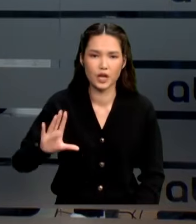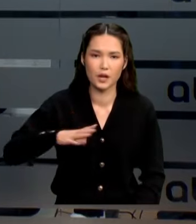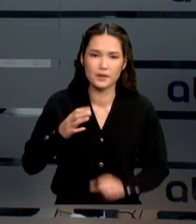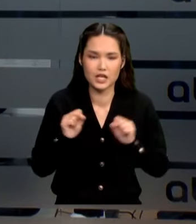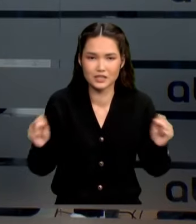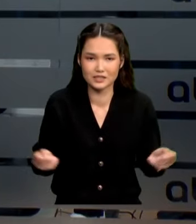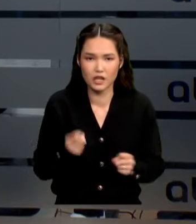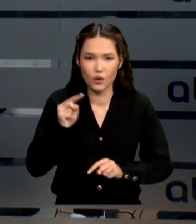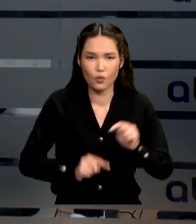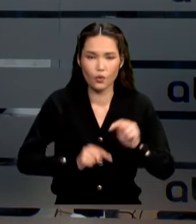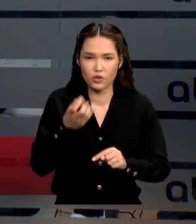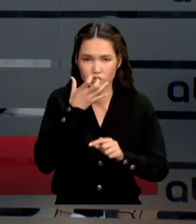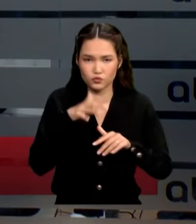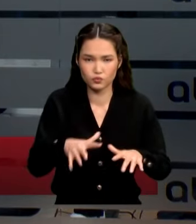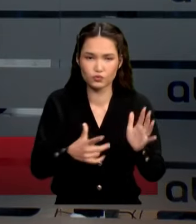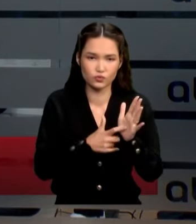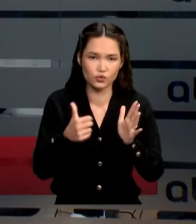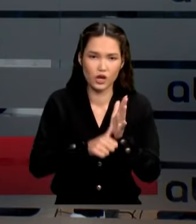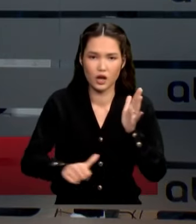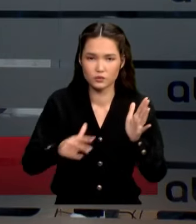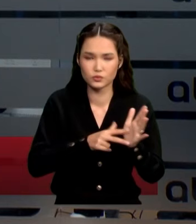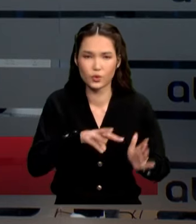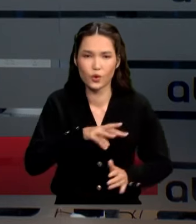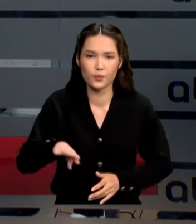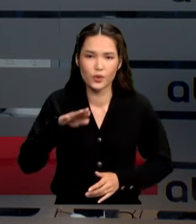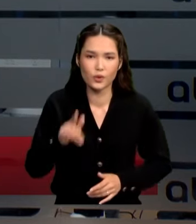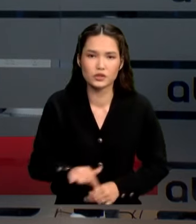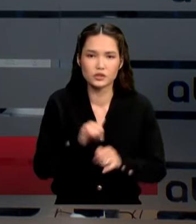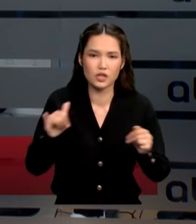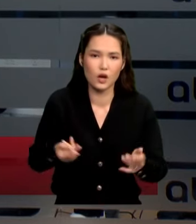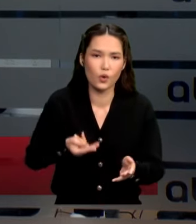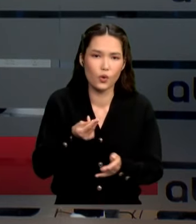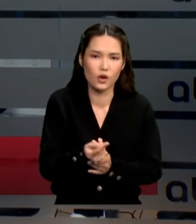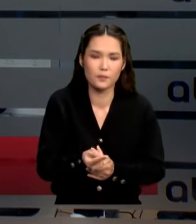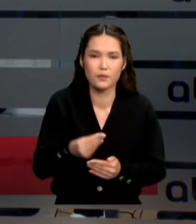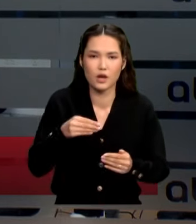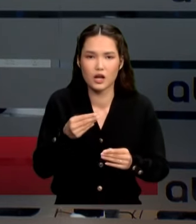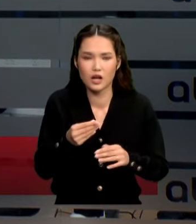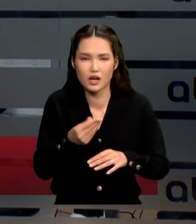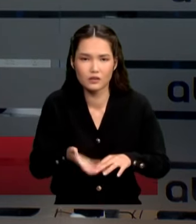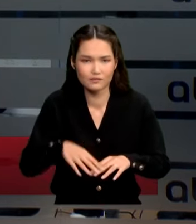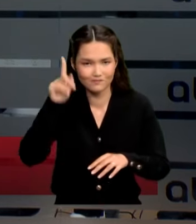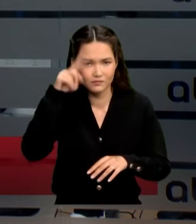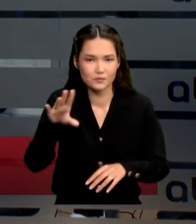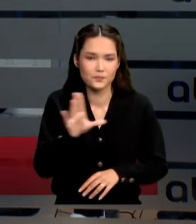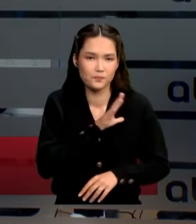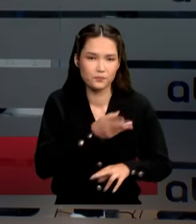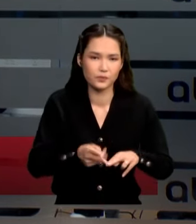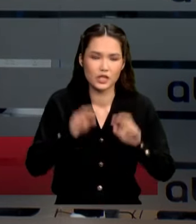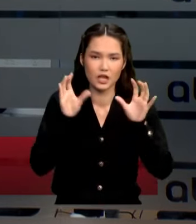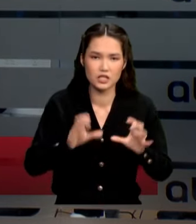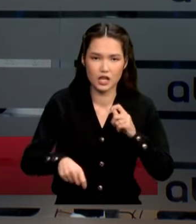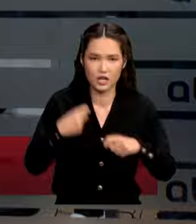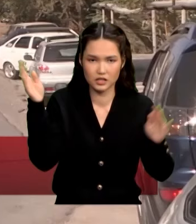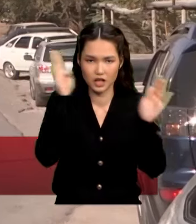Былтыр қыста отандастарымыз жылуға 768 миллион теңгені артық төлеп, қалтасы жұқарып қалғаны белгілі болды. Мұндай заң